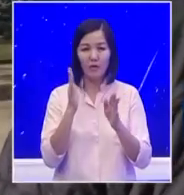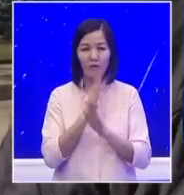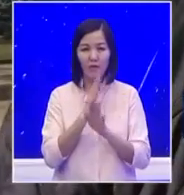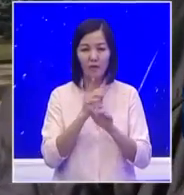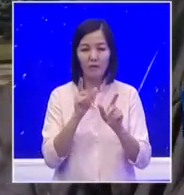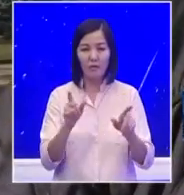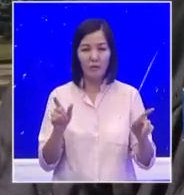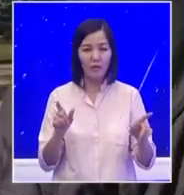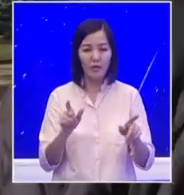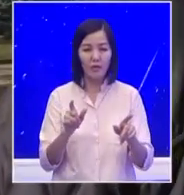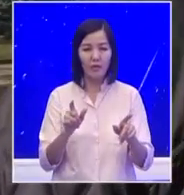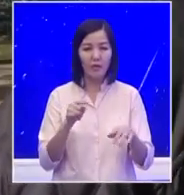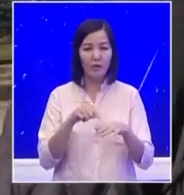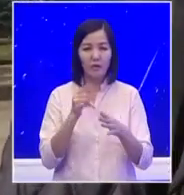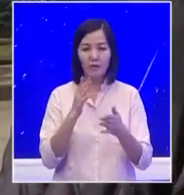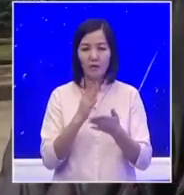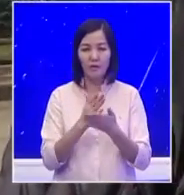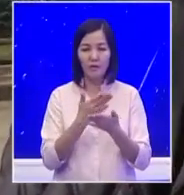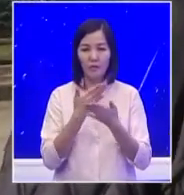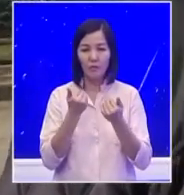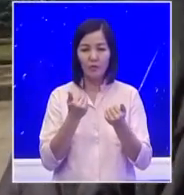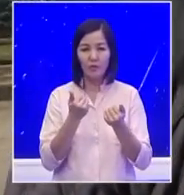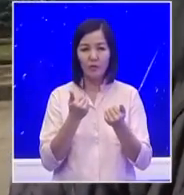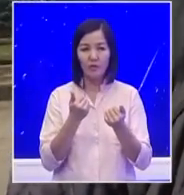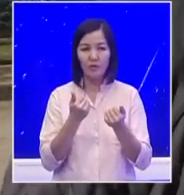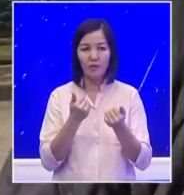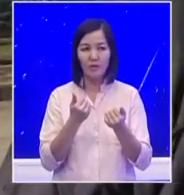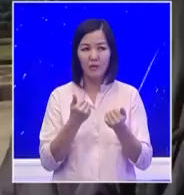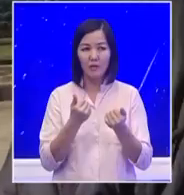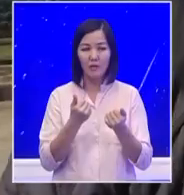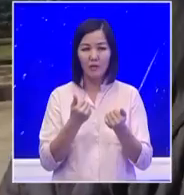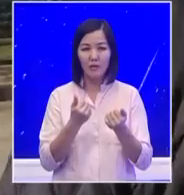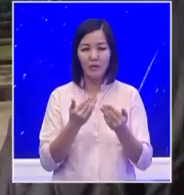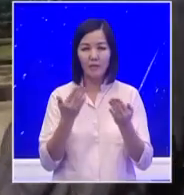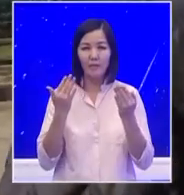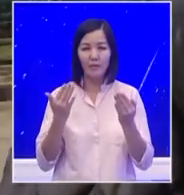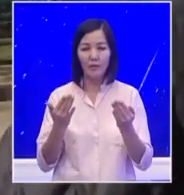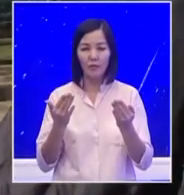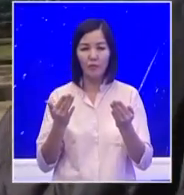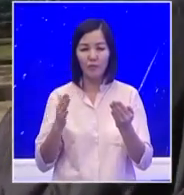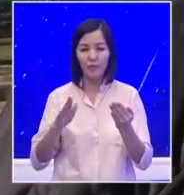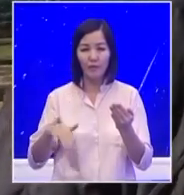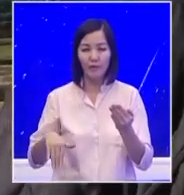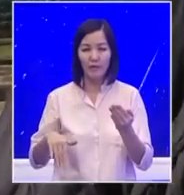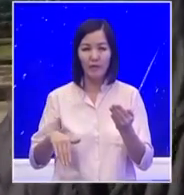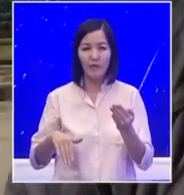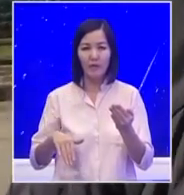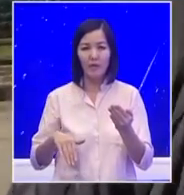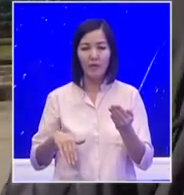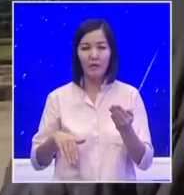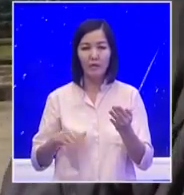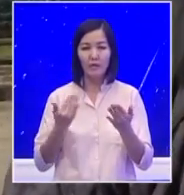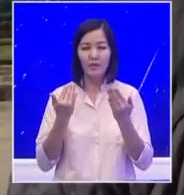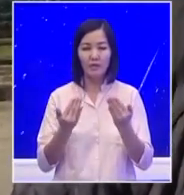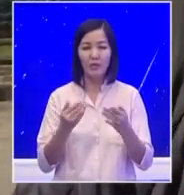окружающих людей, так как хлор сам-то он как, опасен только как газ в закрытых помещениях, а на бактерии он